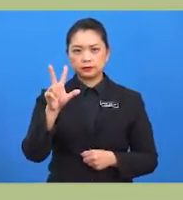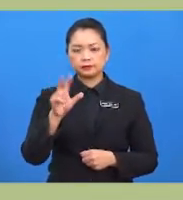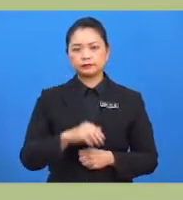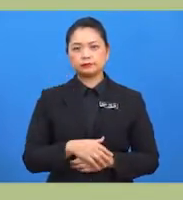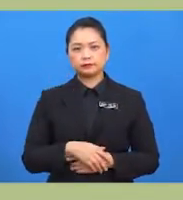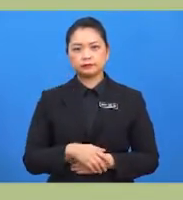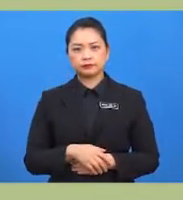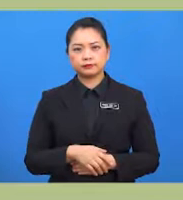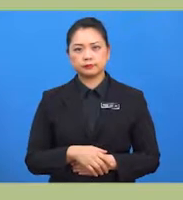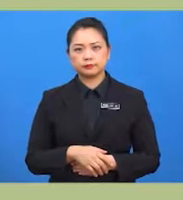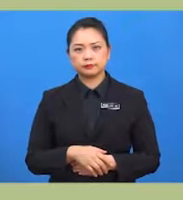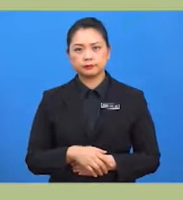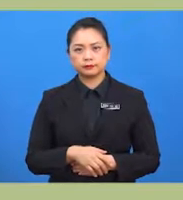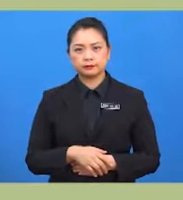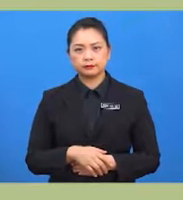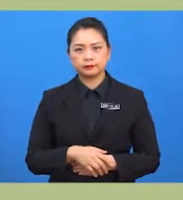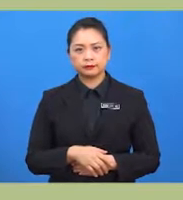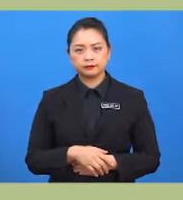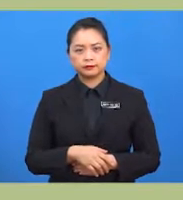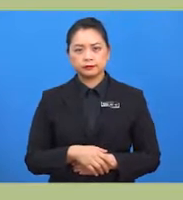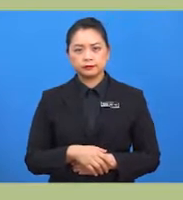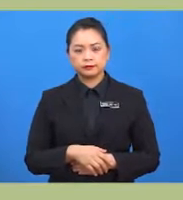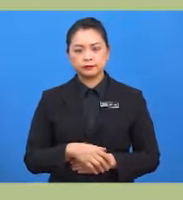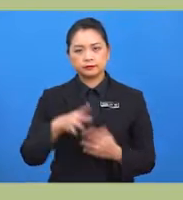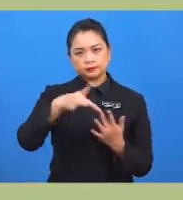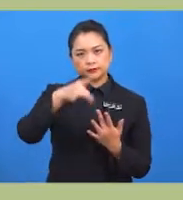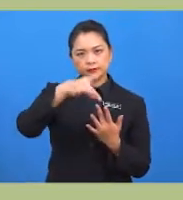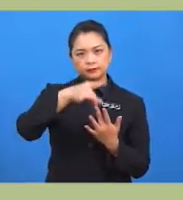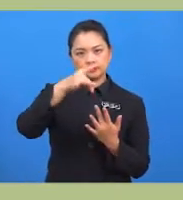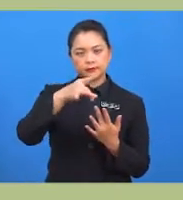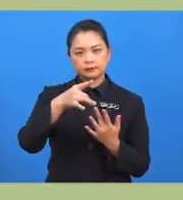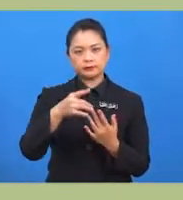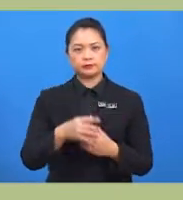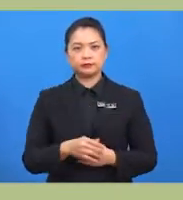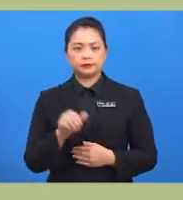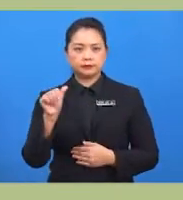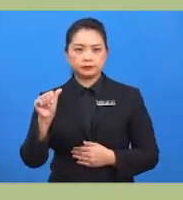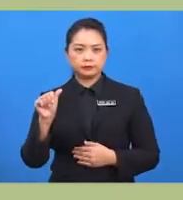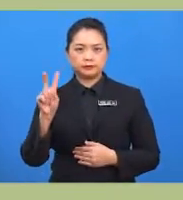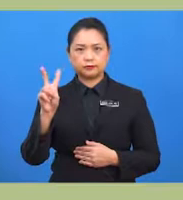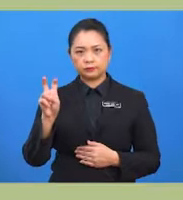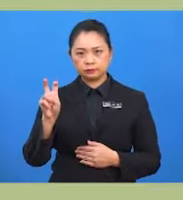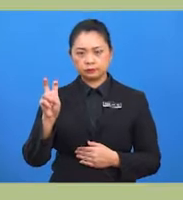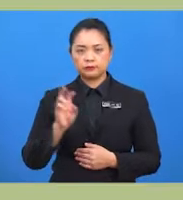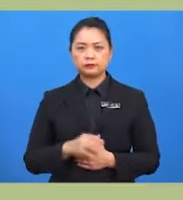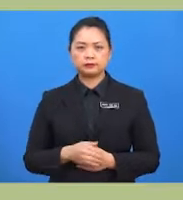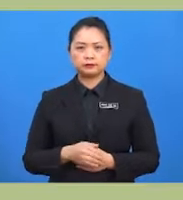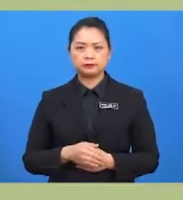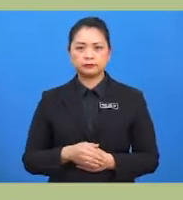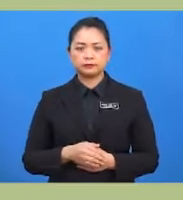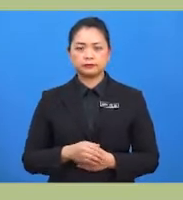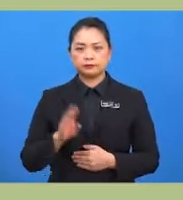2mol pedas ini terpadu Hai pilihan jawaban e 20 cm